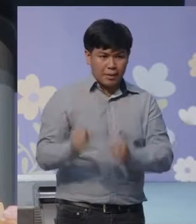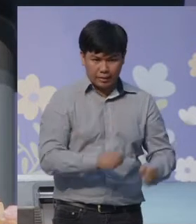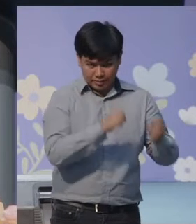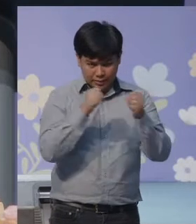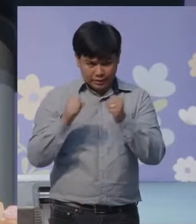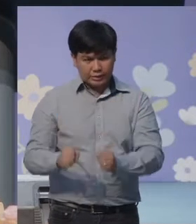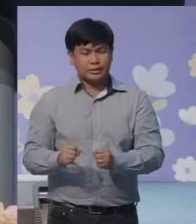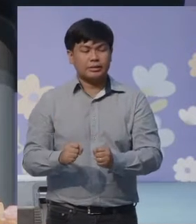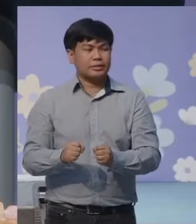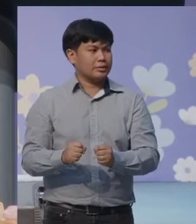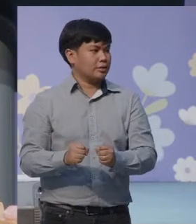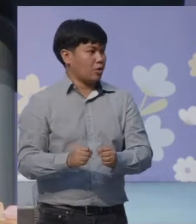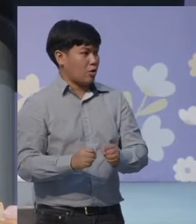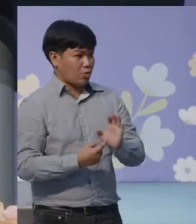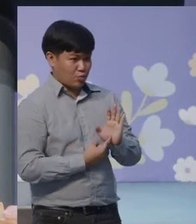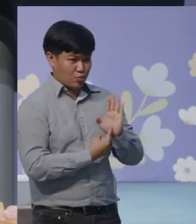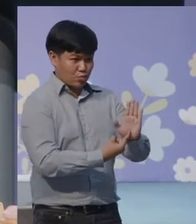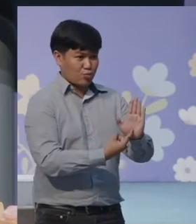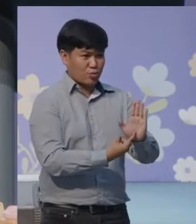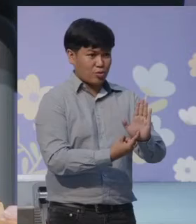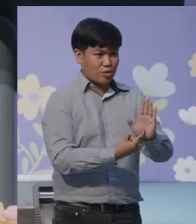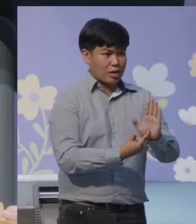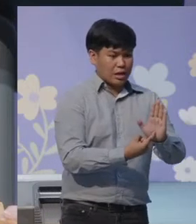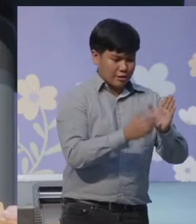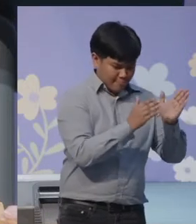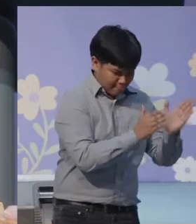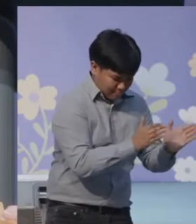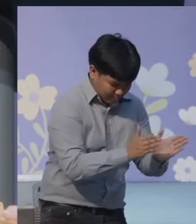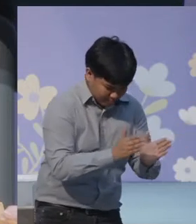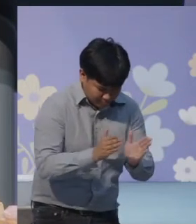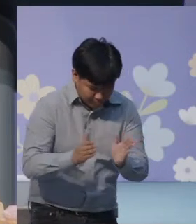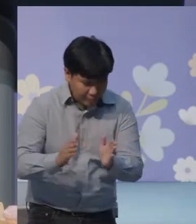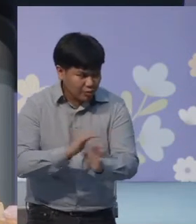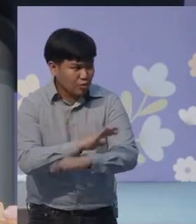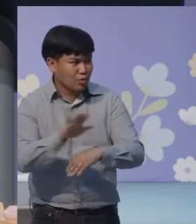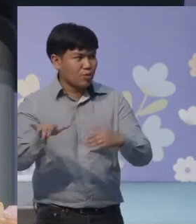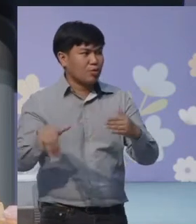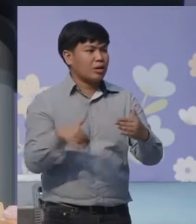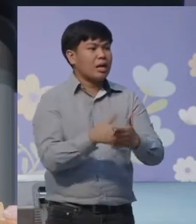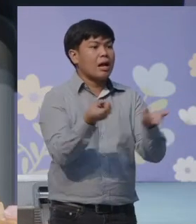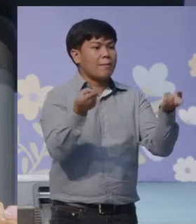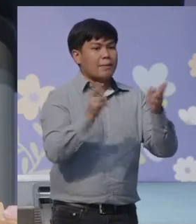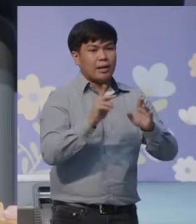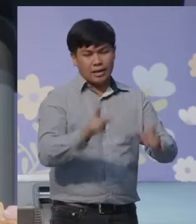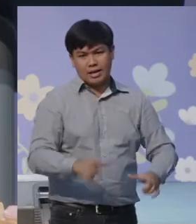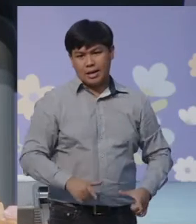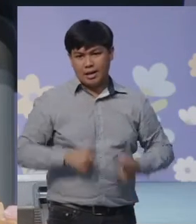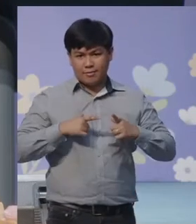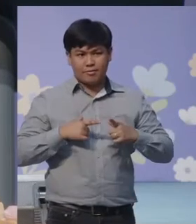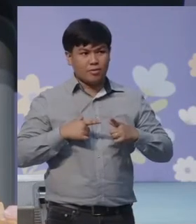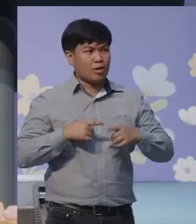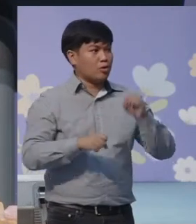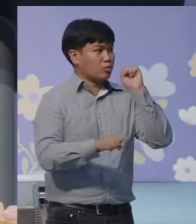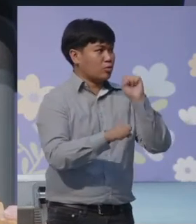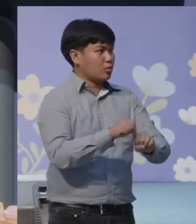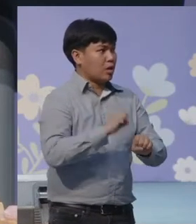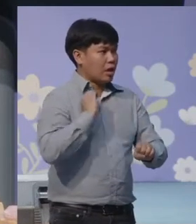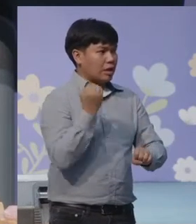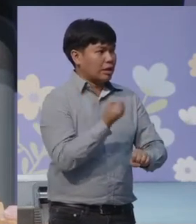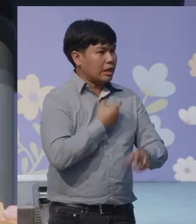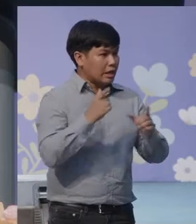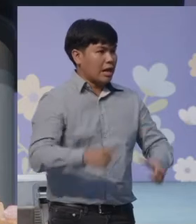makapangyarihan. Na nag-aayos ng mga nangyayari sa buhay natin upang ang kanyang